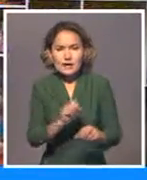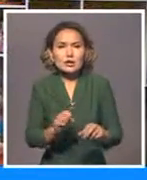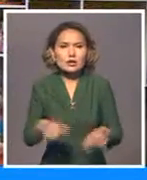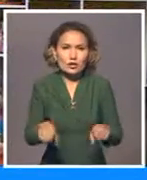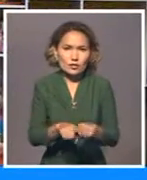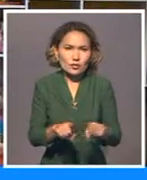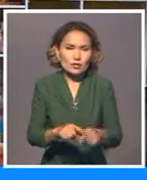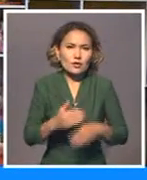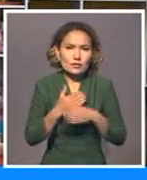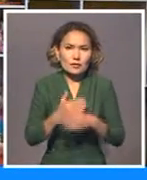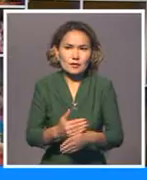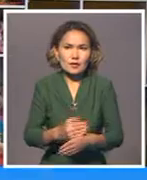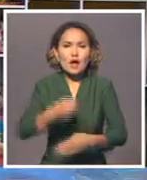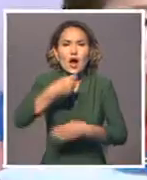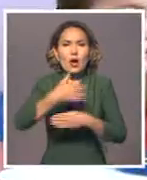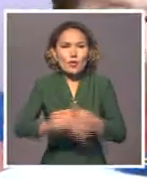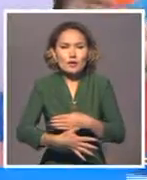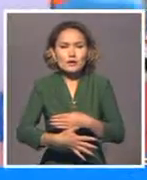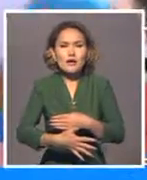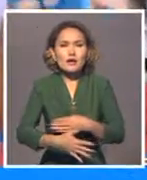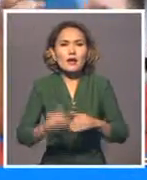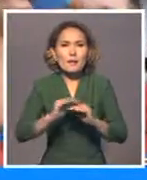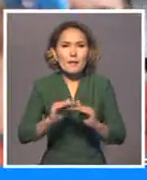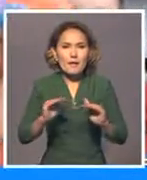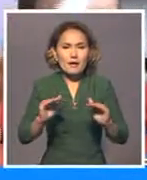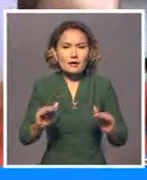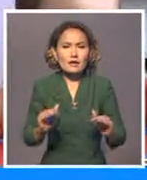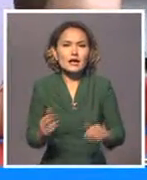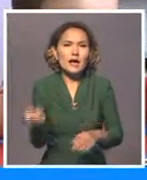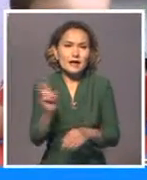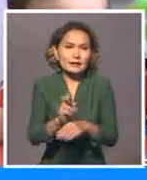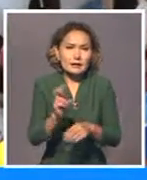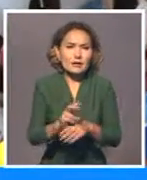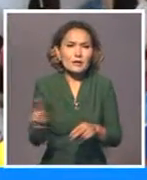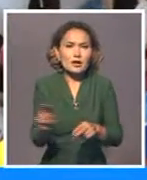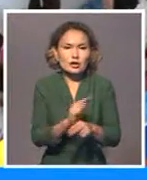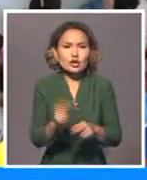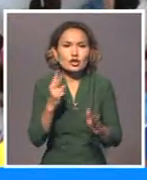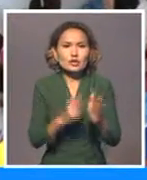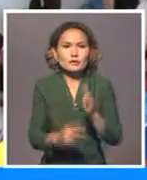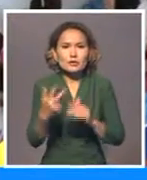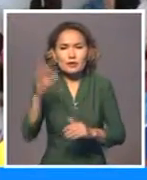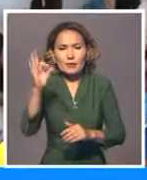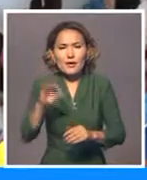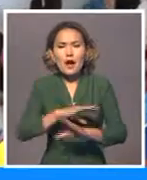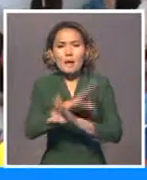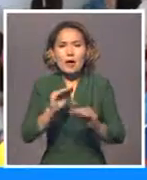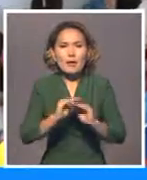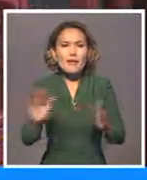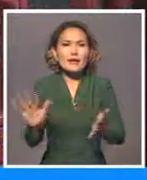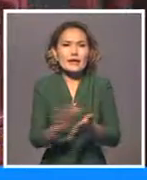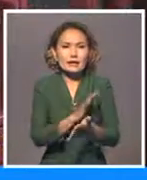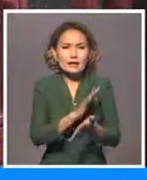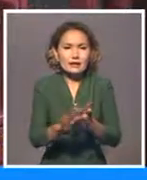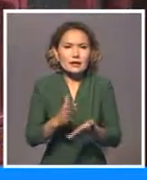бар. Орталықтағы балалардың 73-і ғана әлеуметтік тапсырыспен қабылданған. Дегенмен мұндағы көмек барлық балаға тегін көрсетіледі. Тіпті